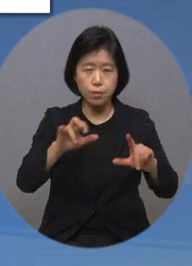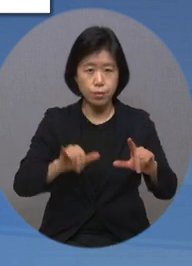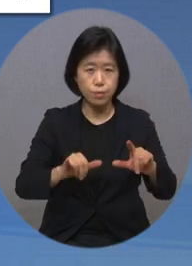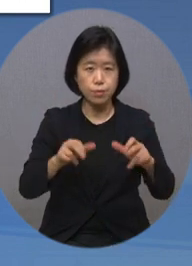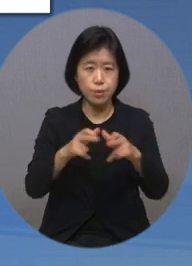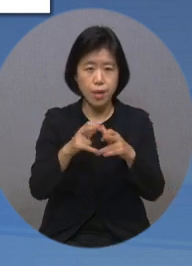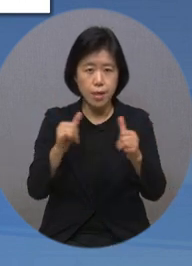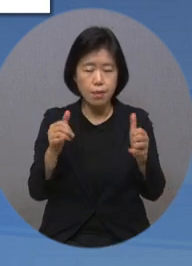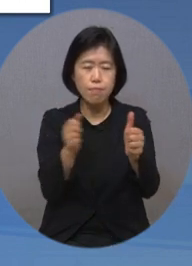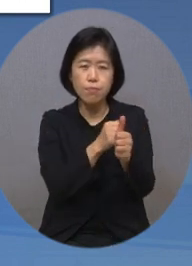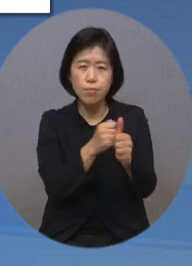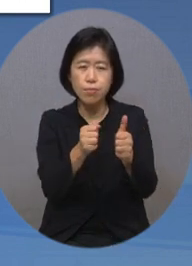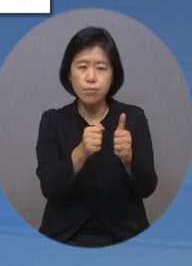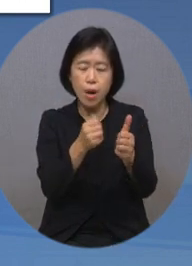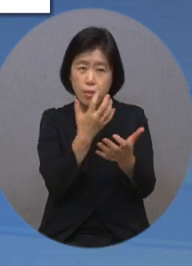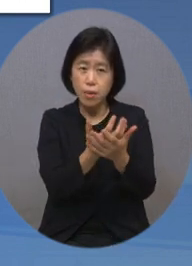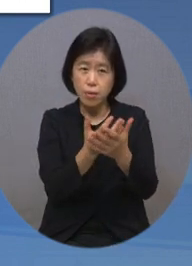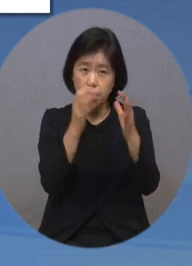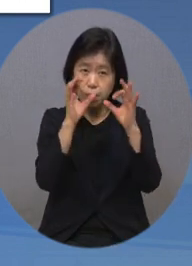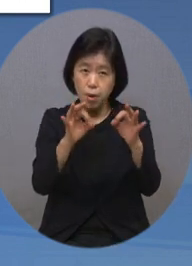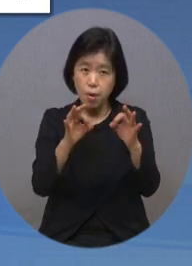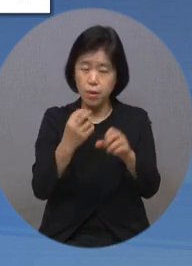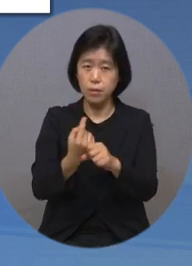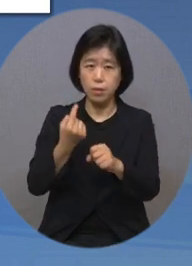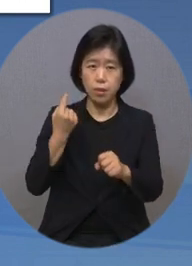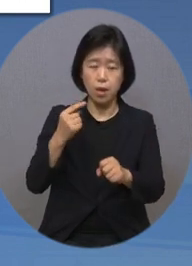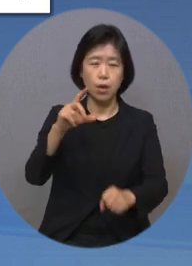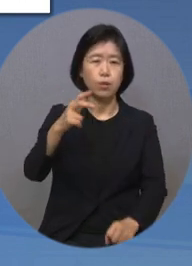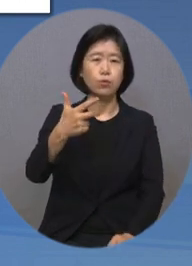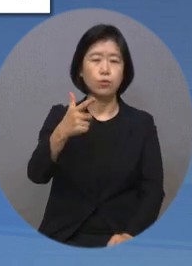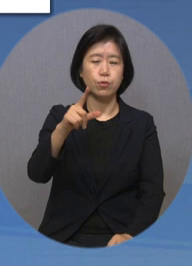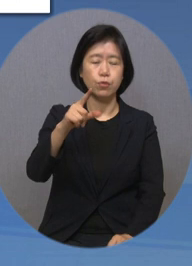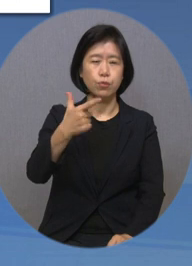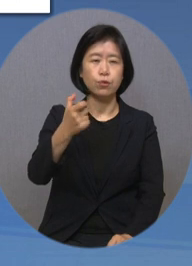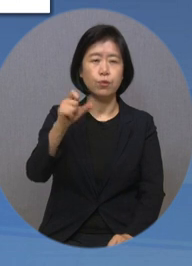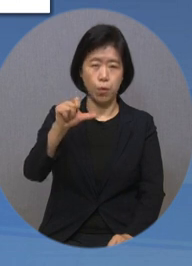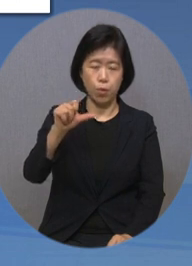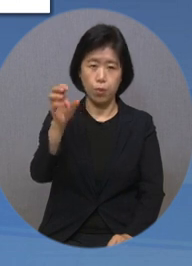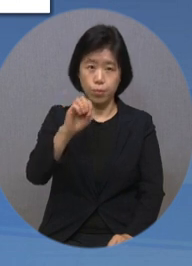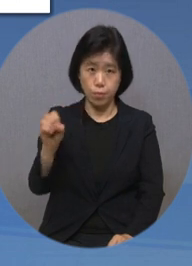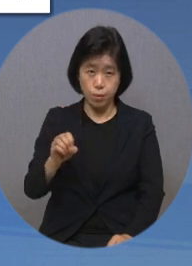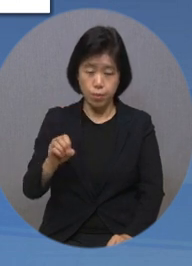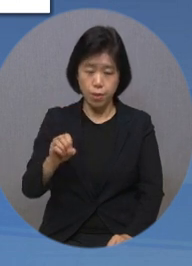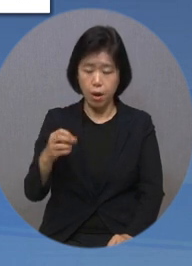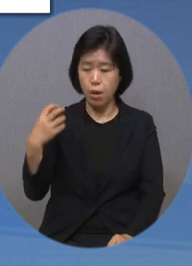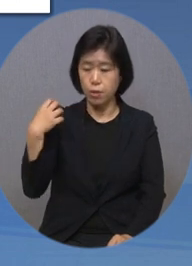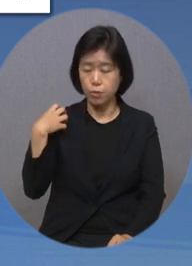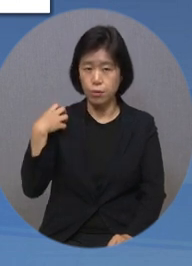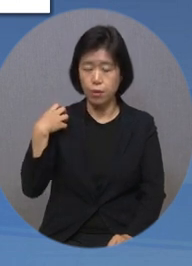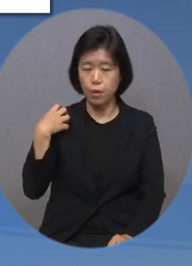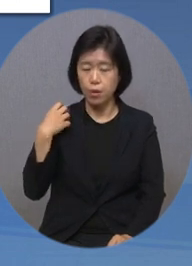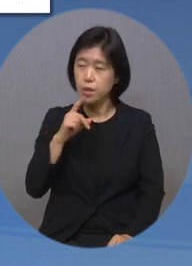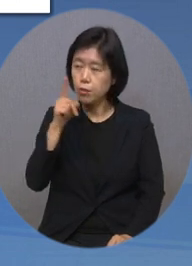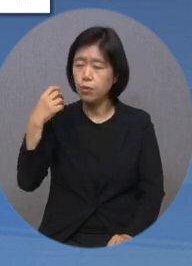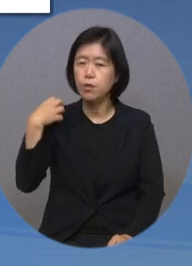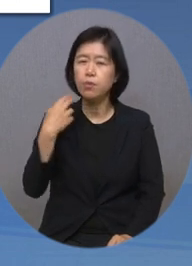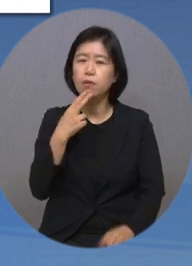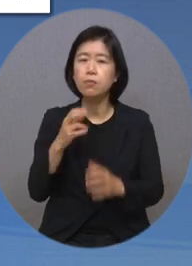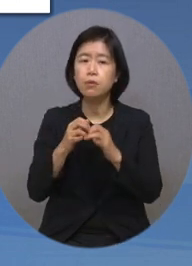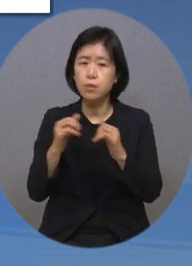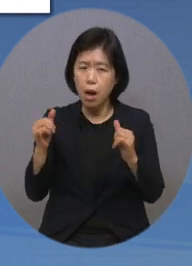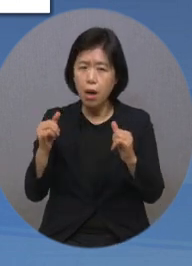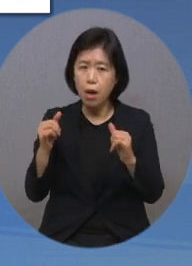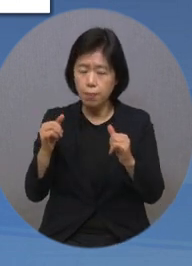따르면 지난해 학대 의심 사례 중 약 65%가 비신고 의무자에 의한 신고로 나타났는데